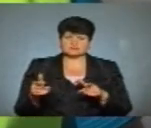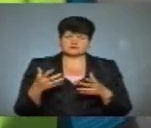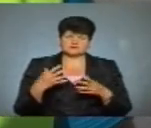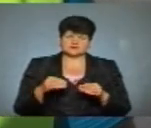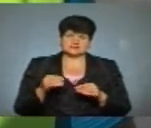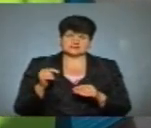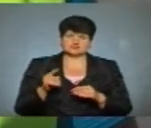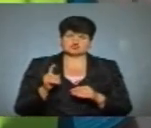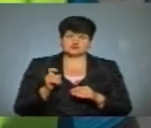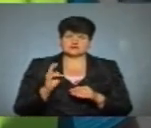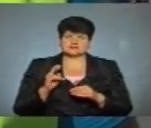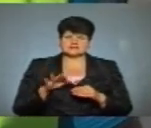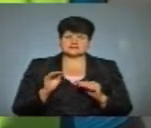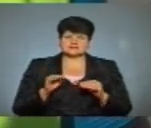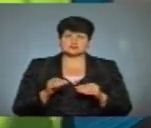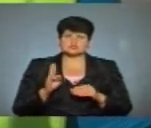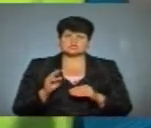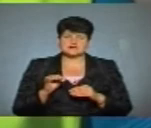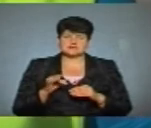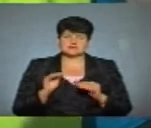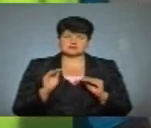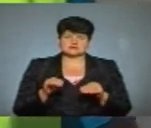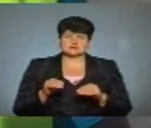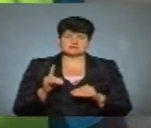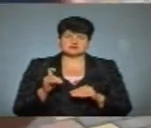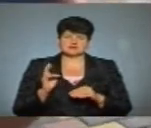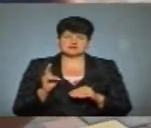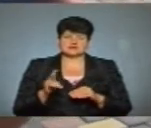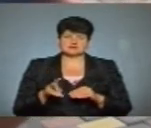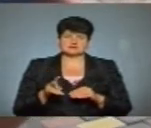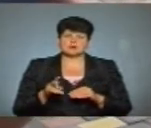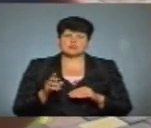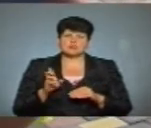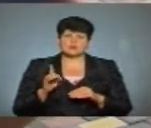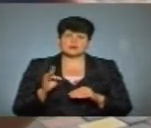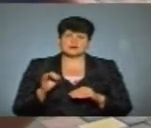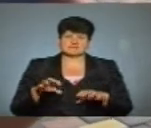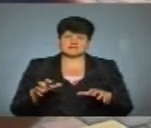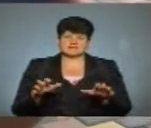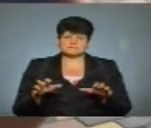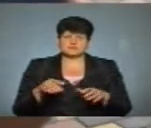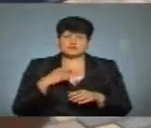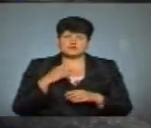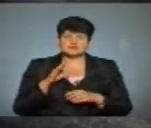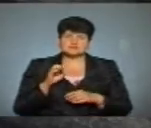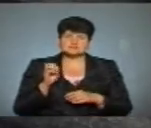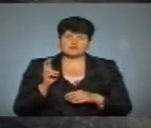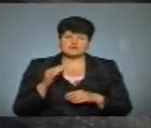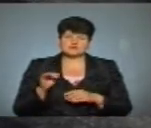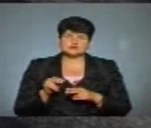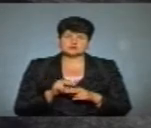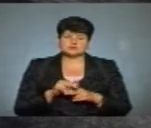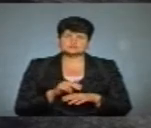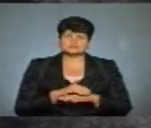1100 квадратів, засипано щебенем і положили десь 100 квадратів вже бруківки. За словами виконроба Віктора Стемковського, відремонтувати